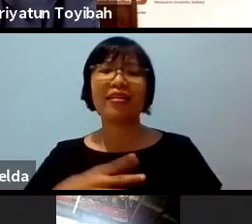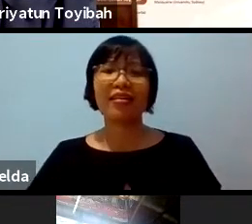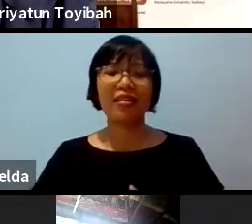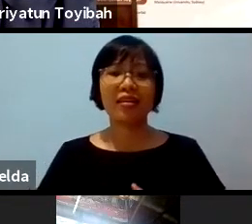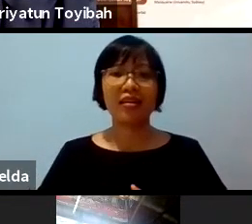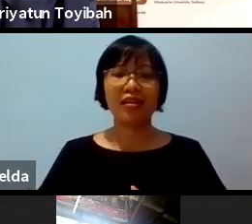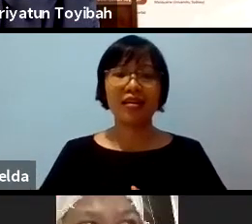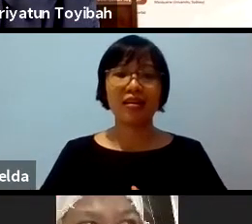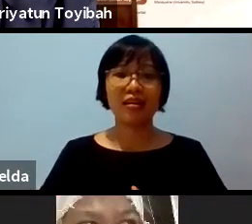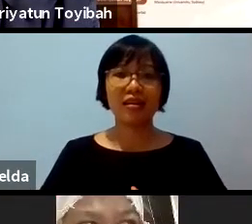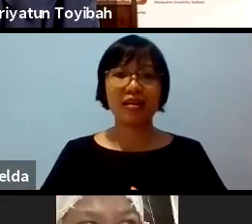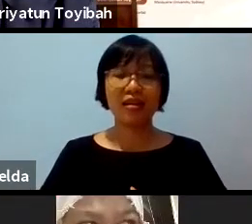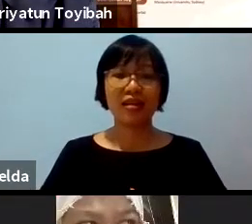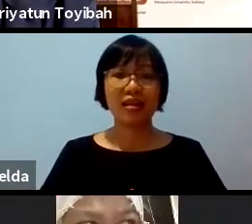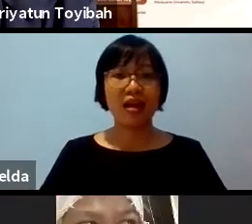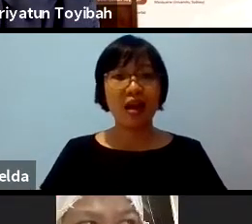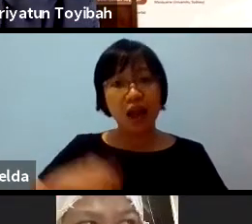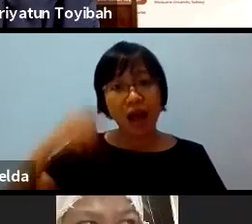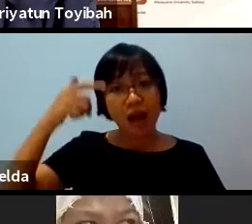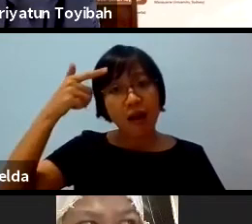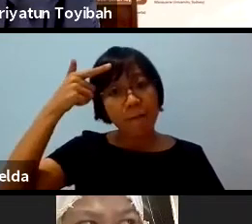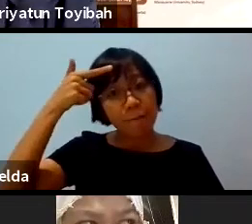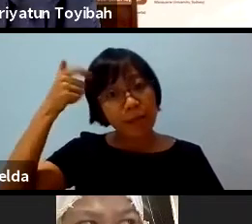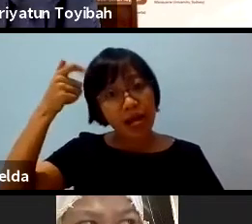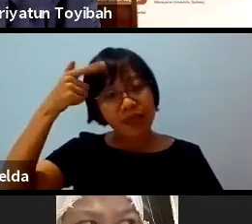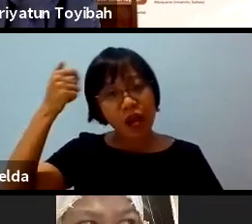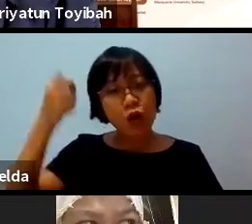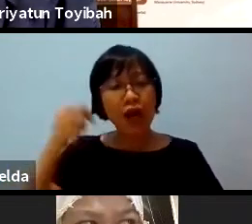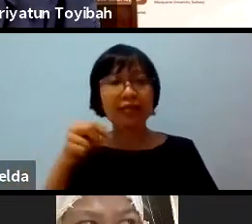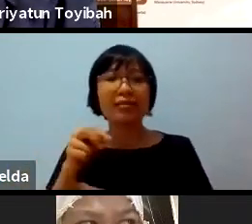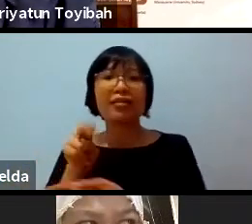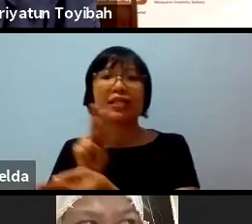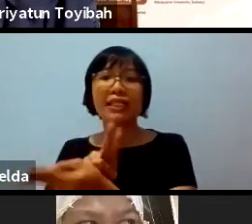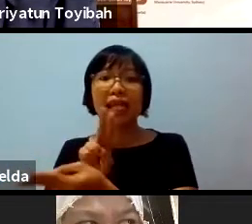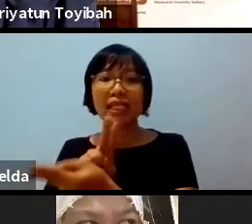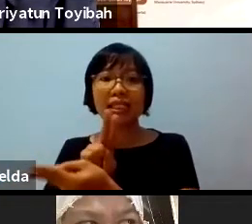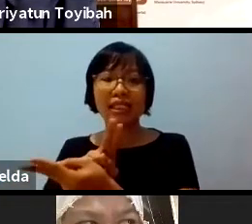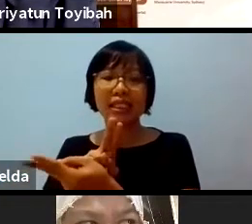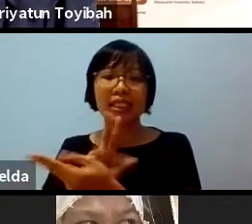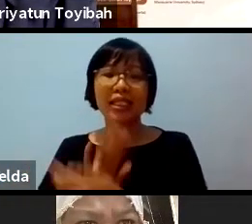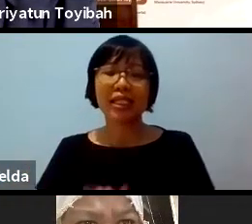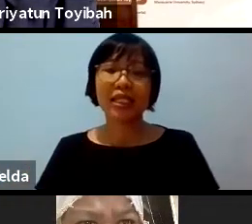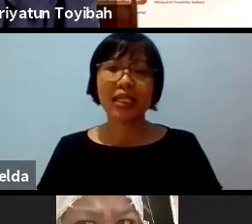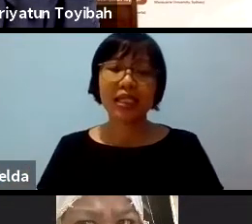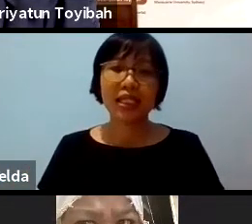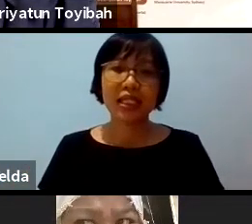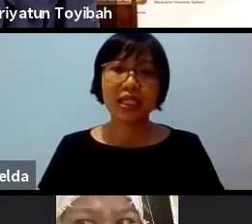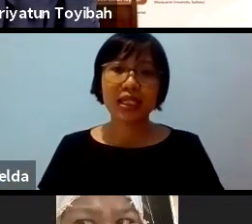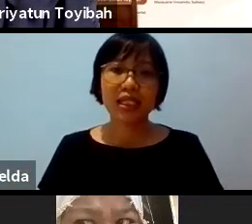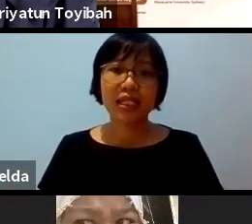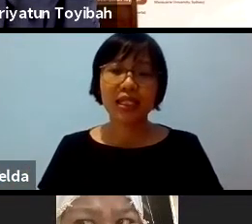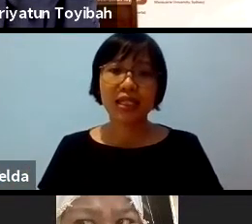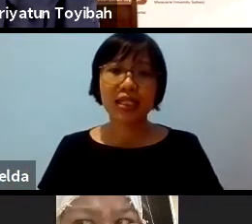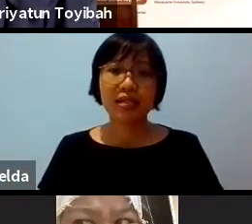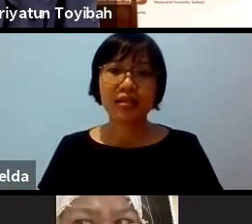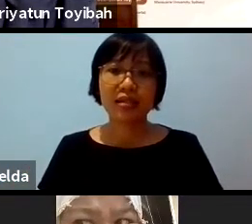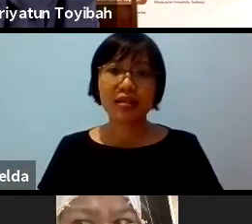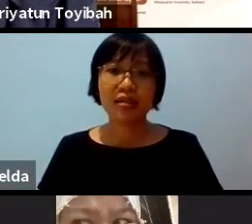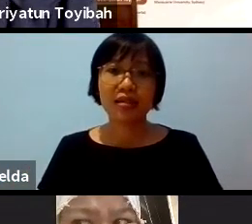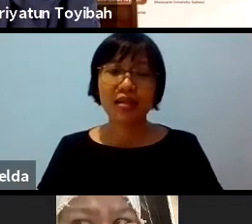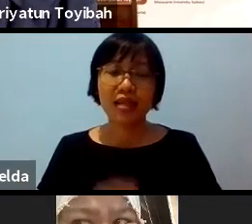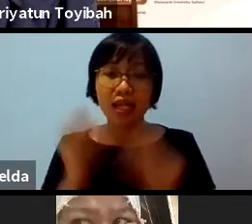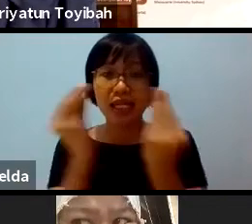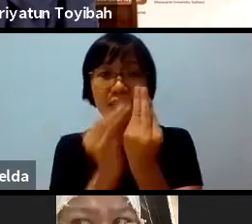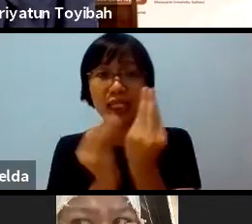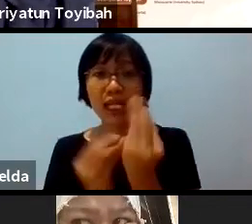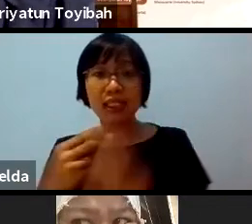jadi itu berdampak pada generasi sekarang, membicarakan paling tidak generasi saya ya. Jadi bicarakan seks secara terbuka itu